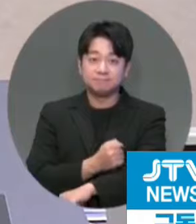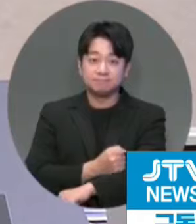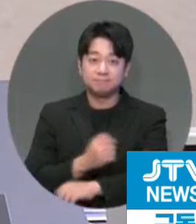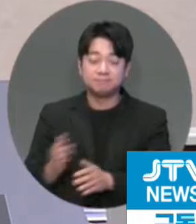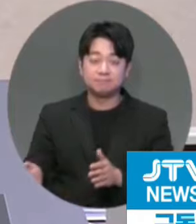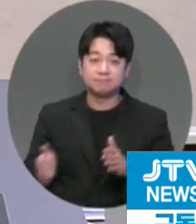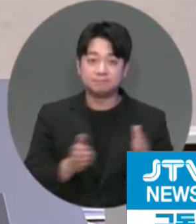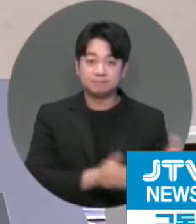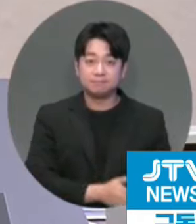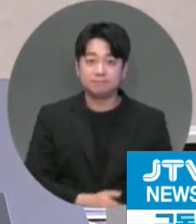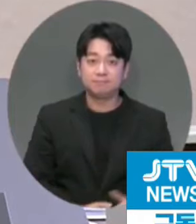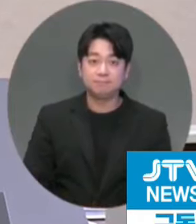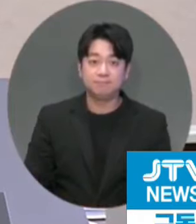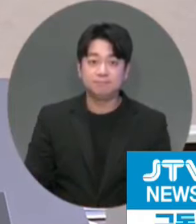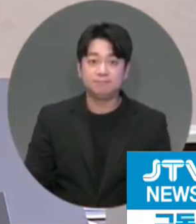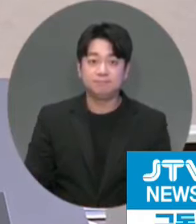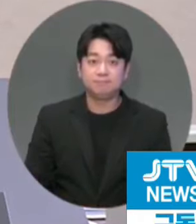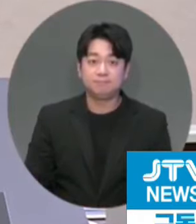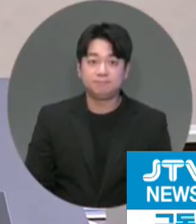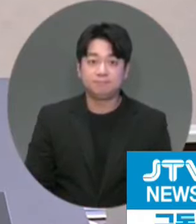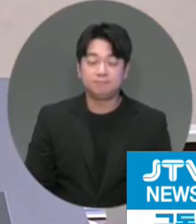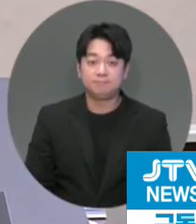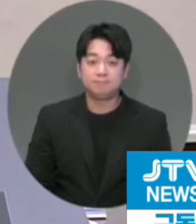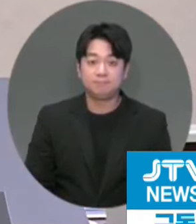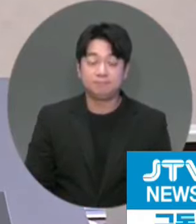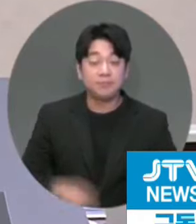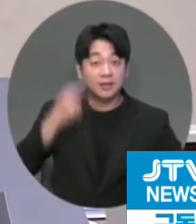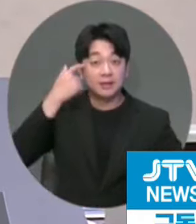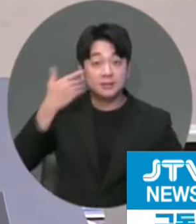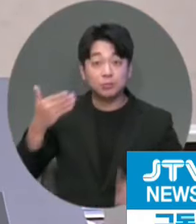분 이석 가셔도 되겠습니다. 참고인님 이석